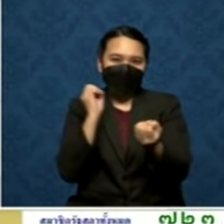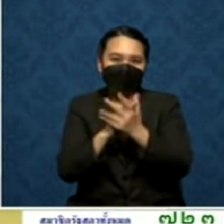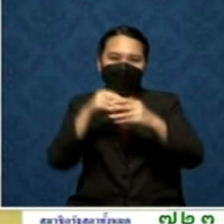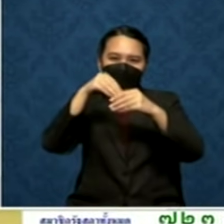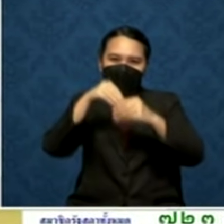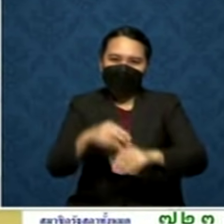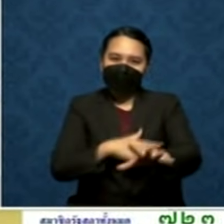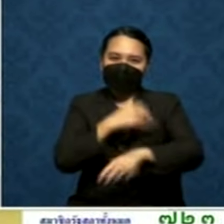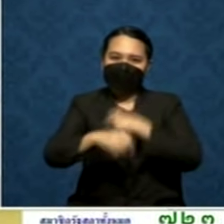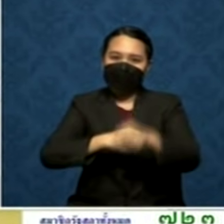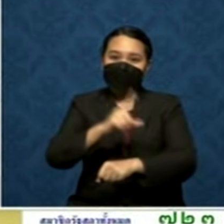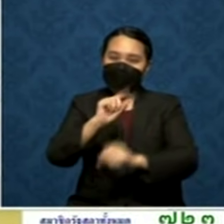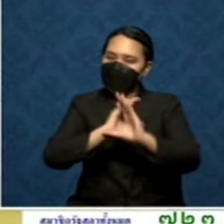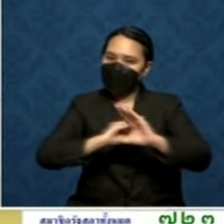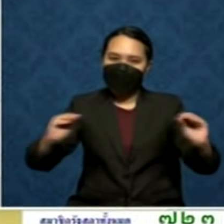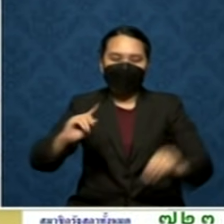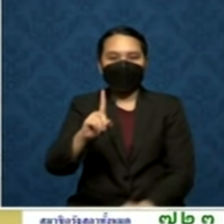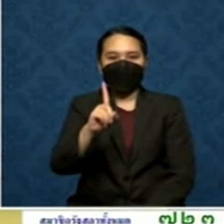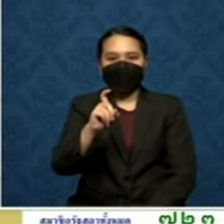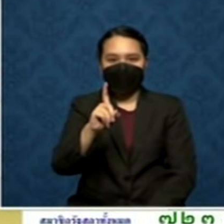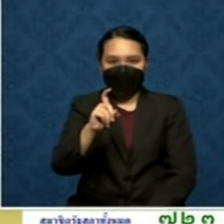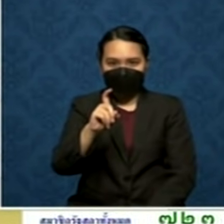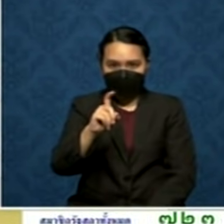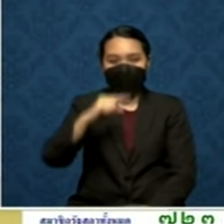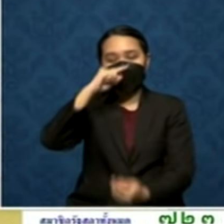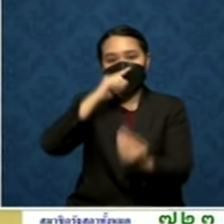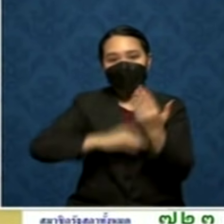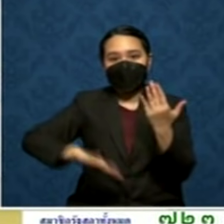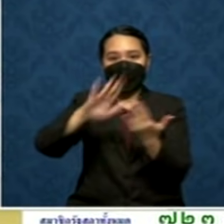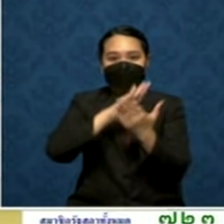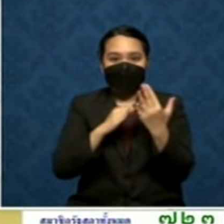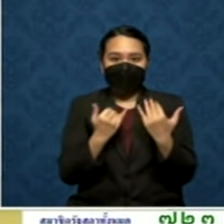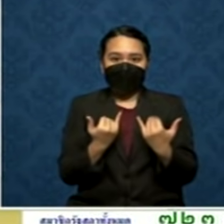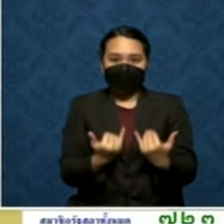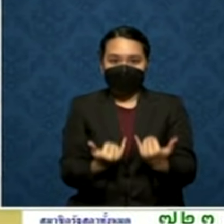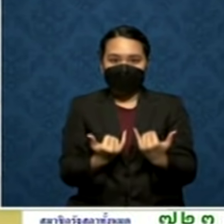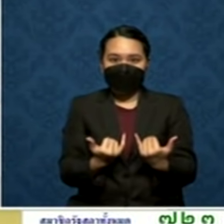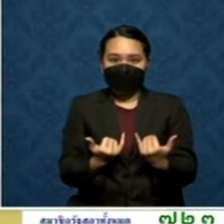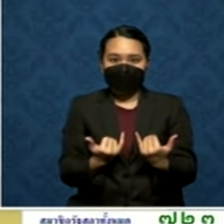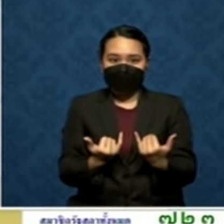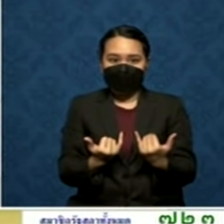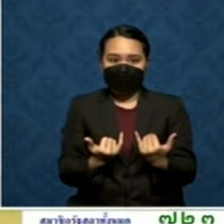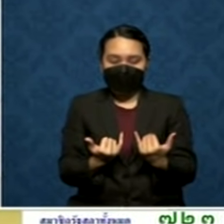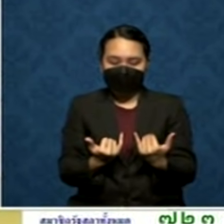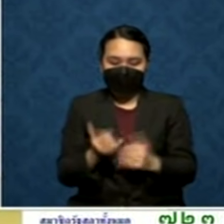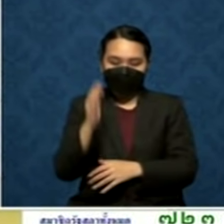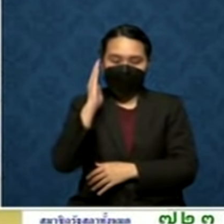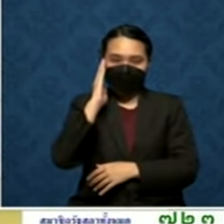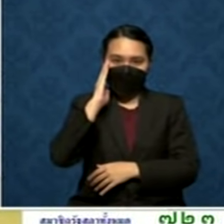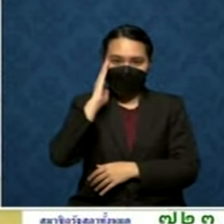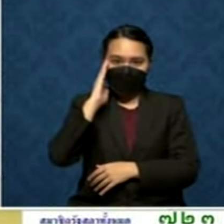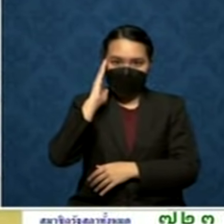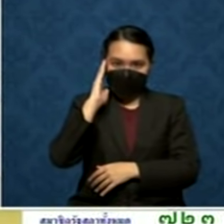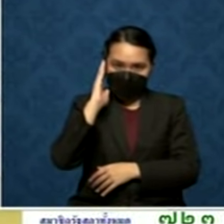จะไม่สามารถคลี่คลายลงได้เลยประเทศไทยของเราจะเป็นประเทศที่อนาคต